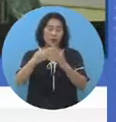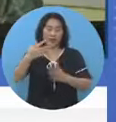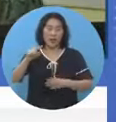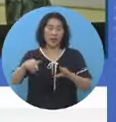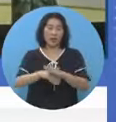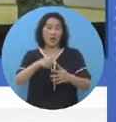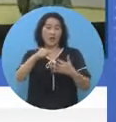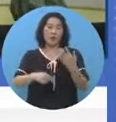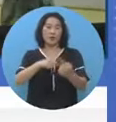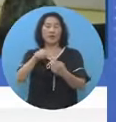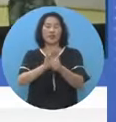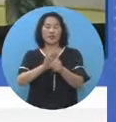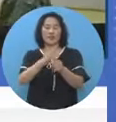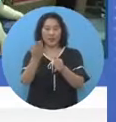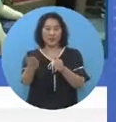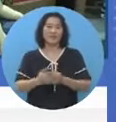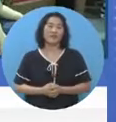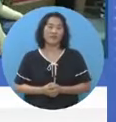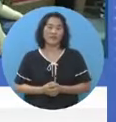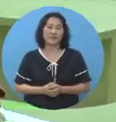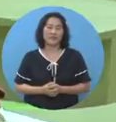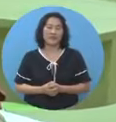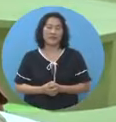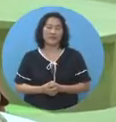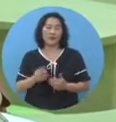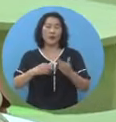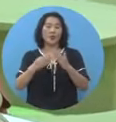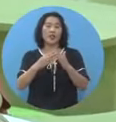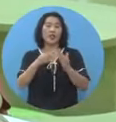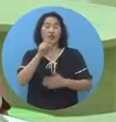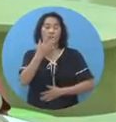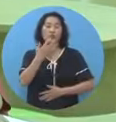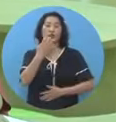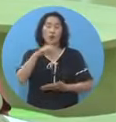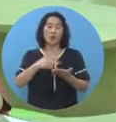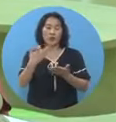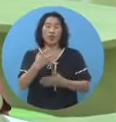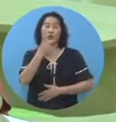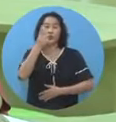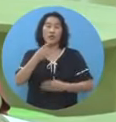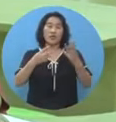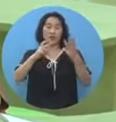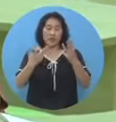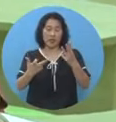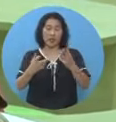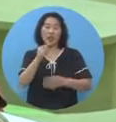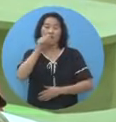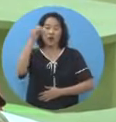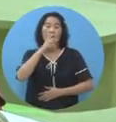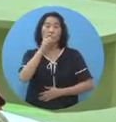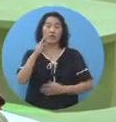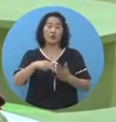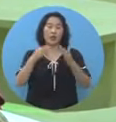전라남도가 도서관 다문화 프로그램 운영을 지원합니다. 지원 대상 도서관은 여수 돌산도서관, 순천